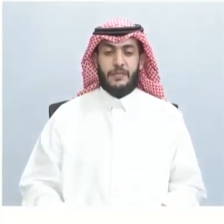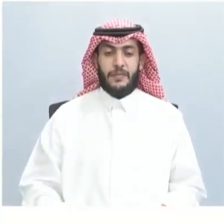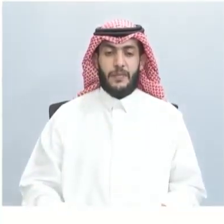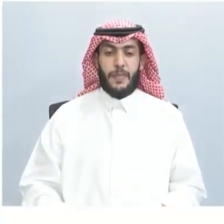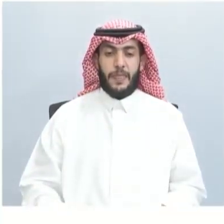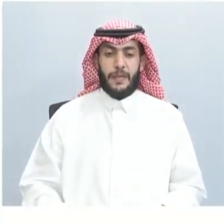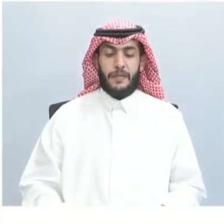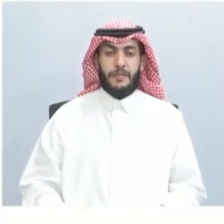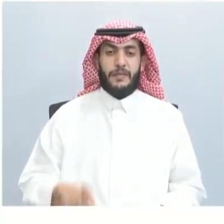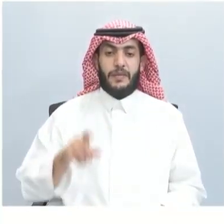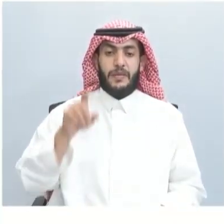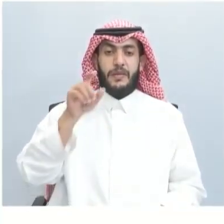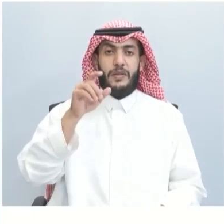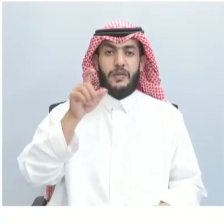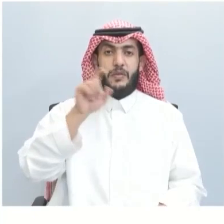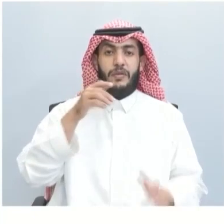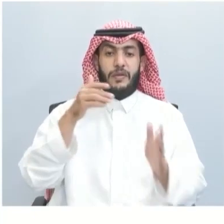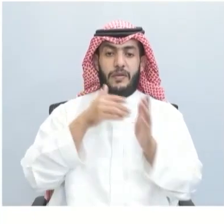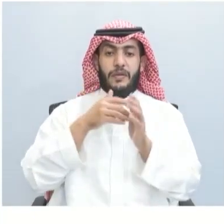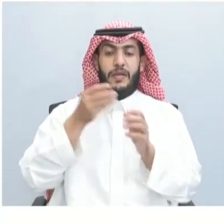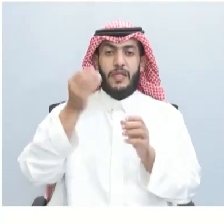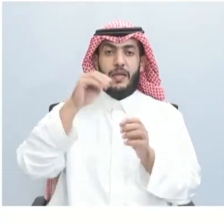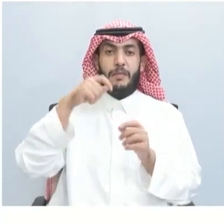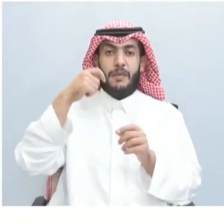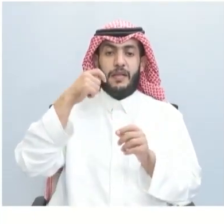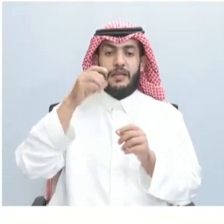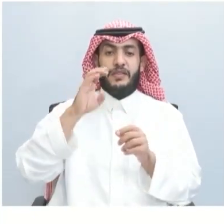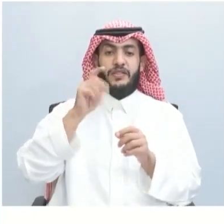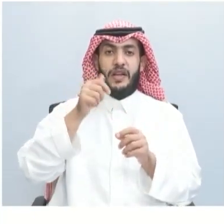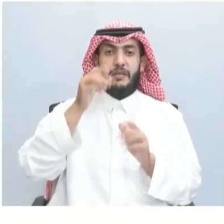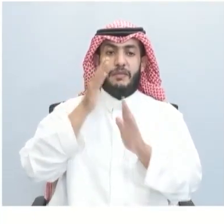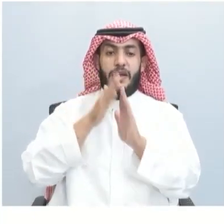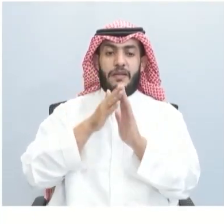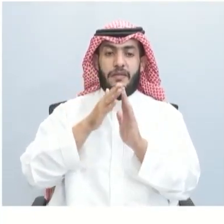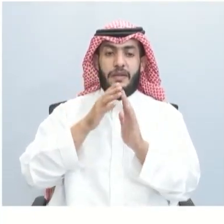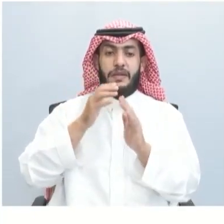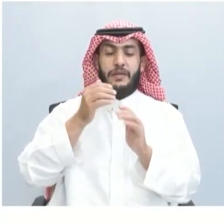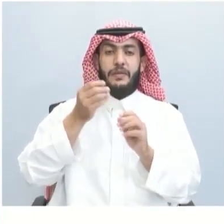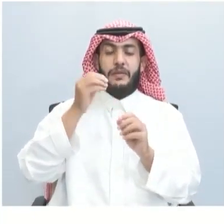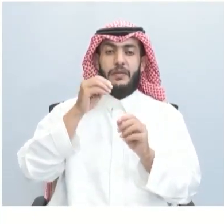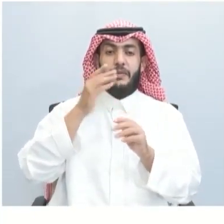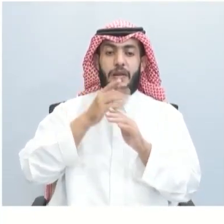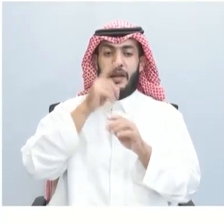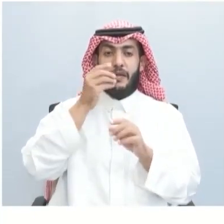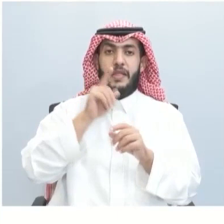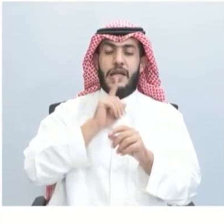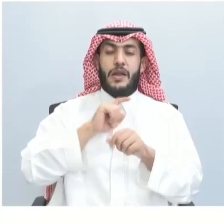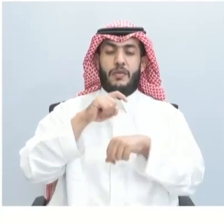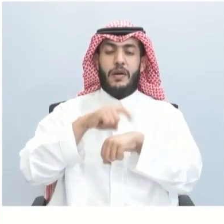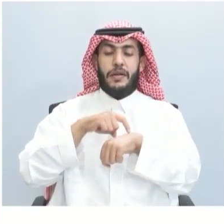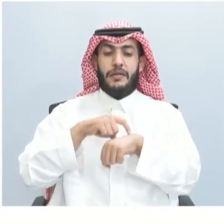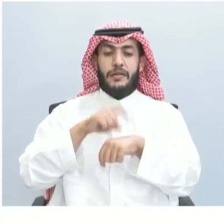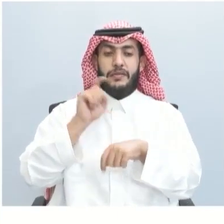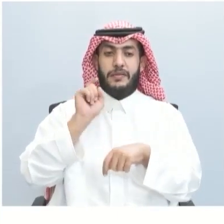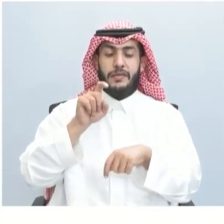الخادم تقويم ختامي اضف مقطع برمجي جافا سكريبت الى ملف الاتش تي ام ال وذلك لعرض التاريخ والوقت